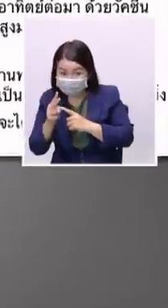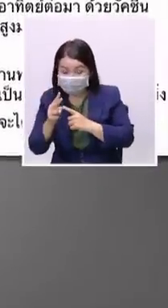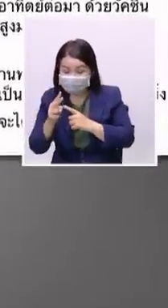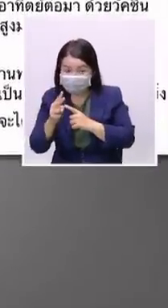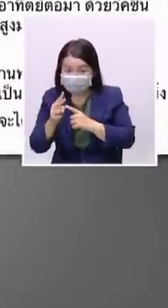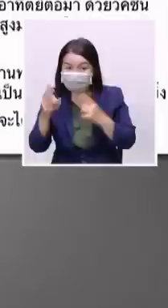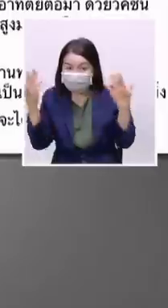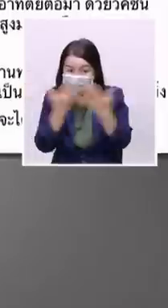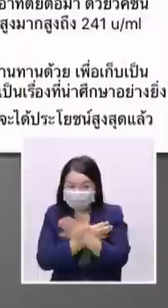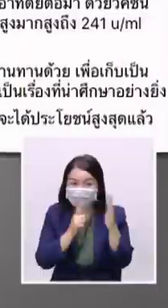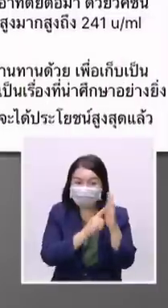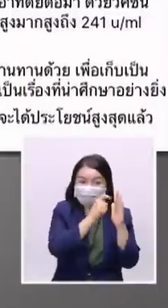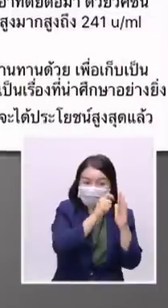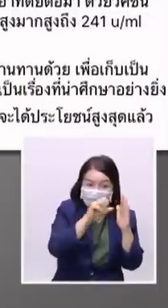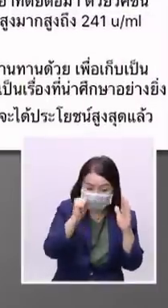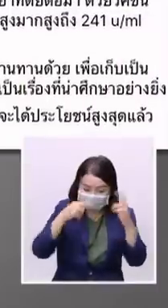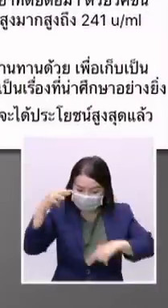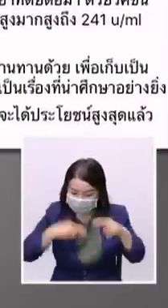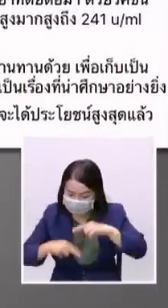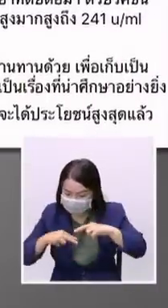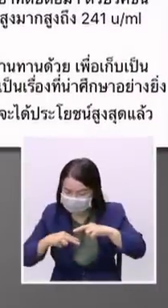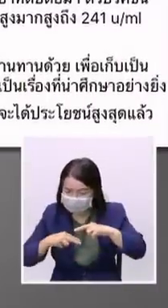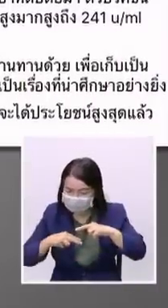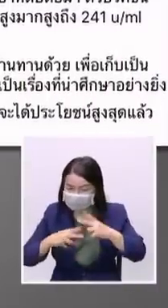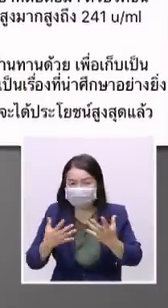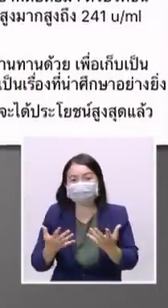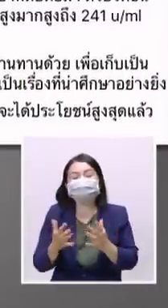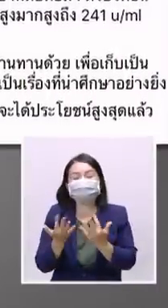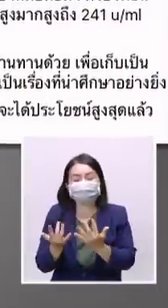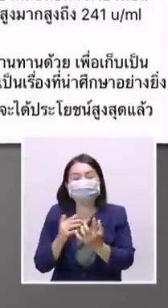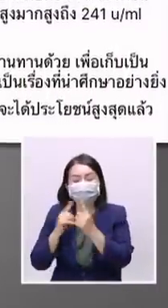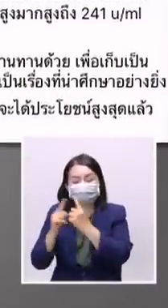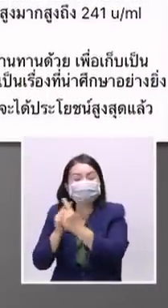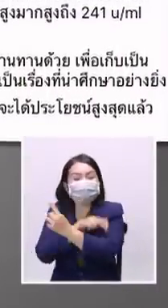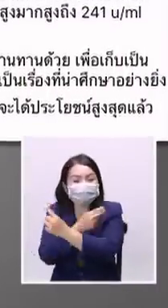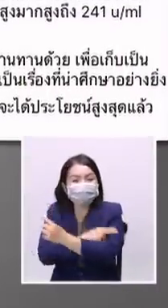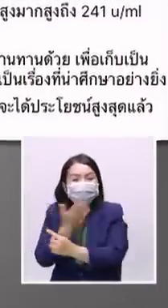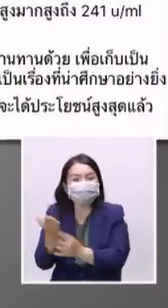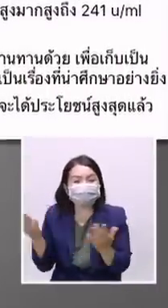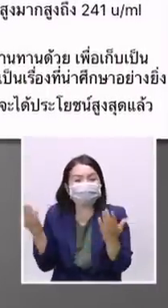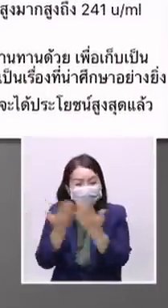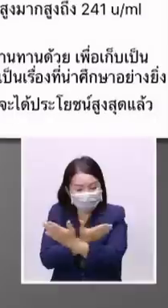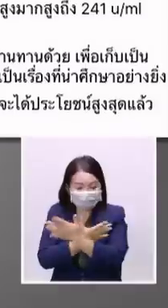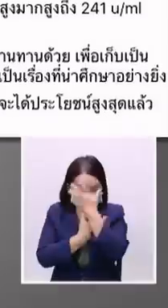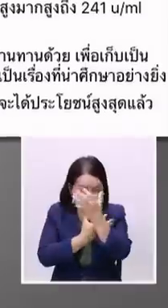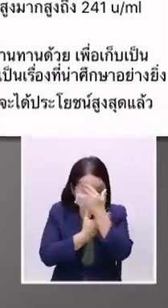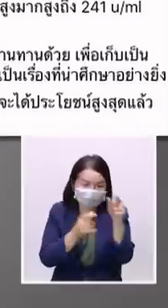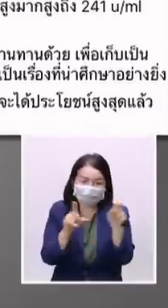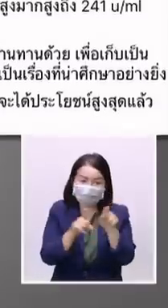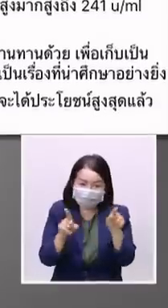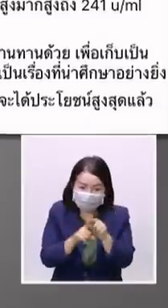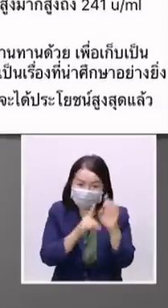ติดต่อคุณหมอเพื่อขอตรวจภูมิต้านทานด้วยนะคะคุณหมอยงบอกว่ากรณีนี้น่าสนใจเพราะว่าจะสามารถ